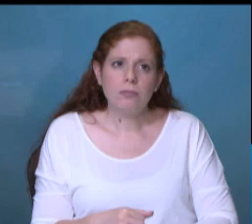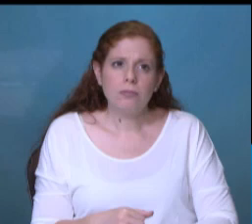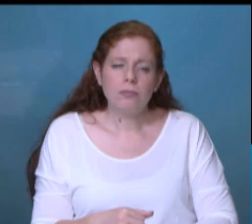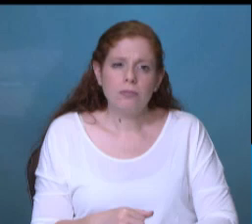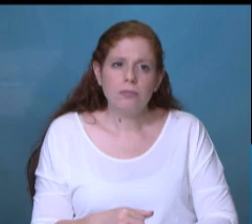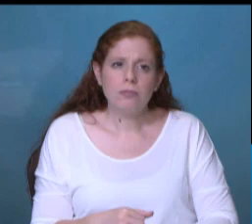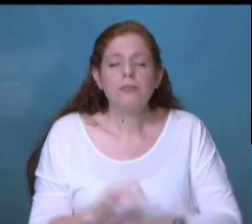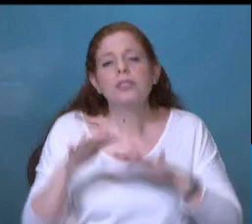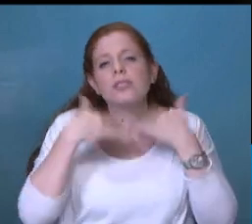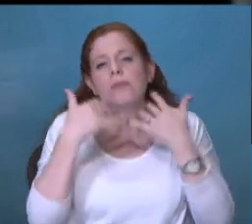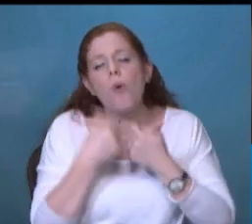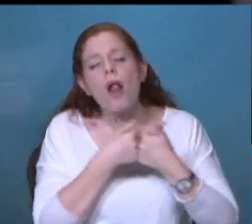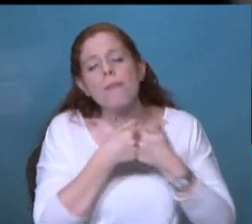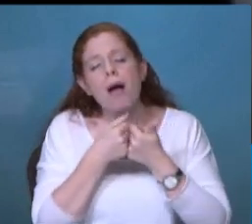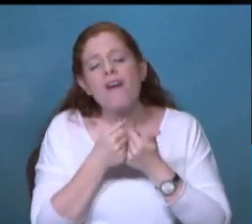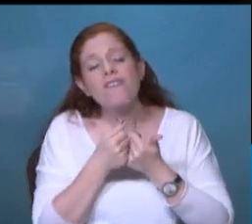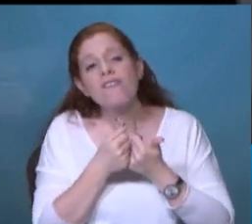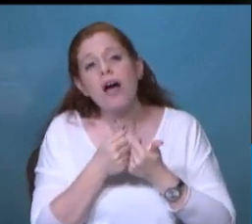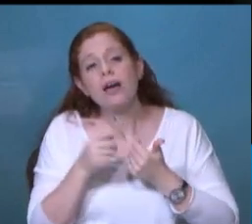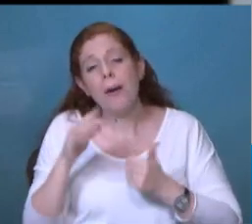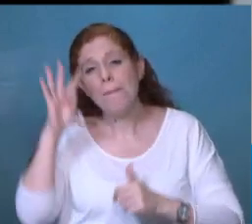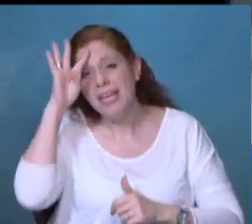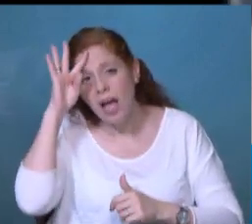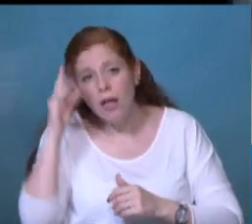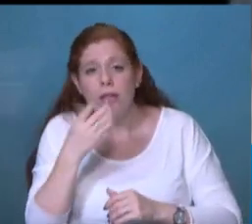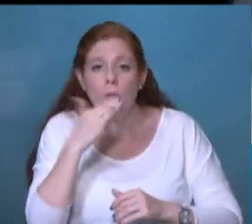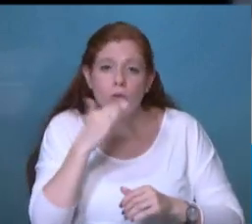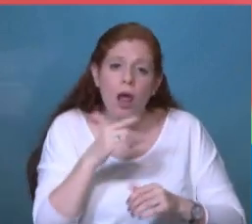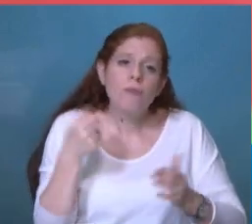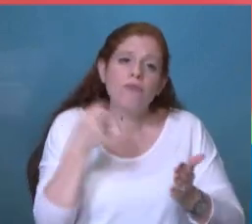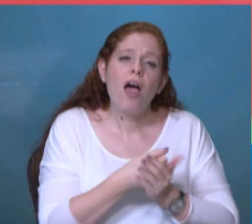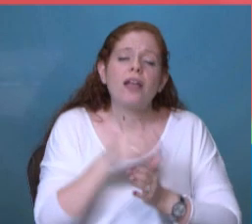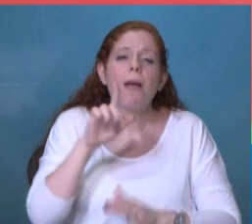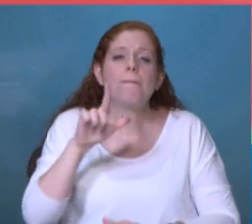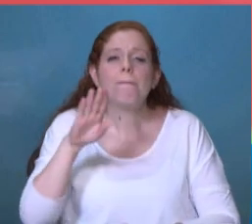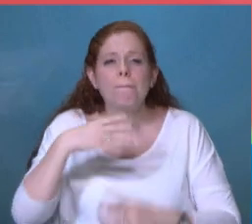זה סיפור על מאבק חוצה גבולות מאיראן דרך ירושלים ועד הבלקן.